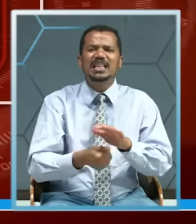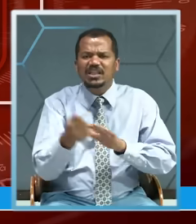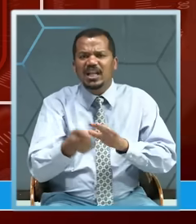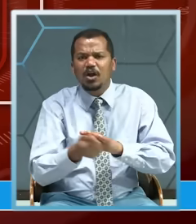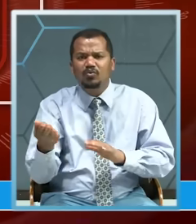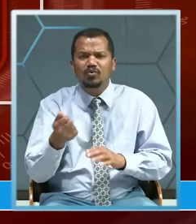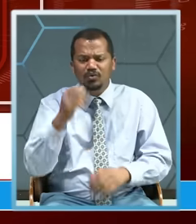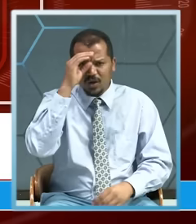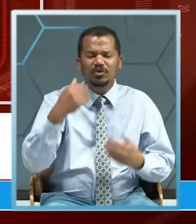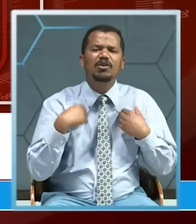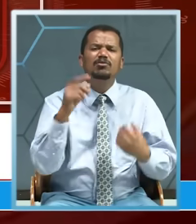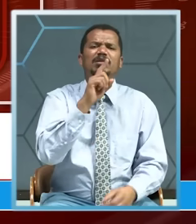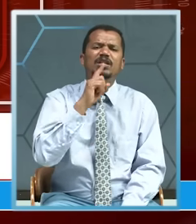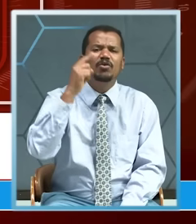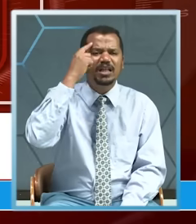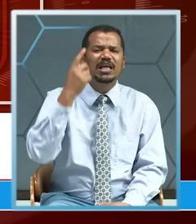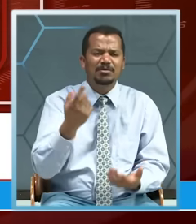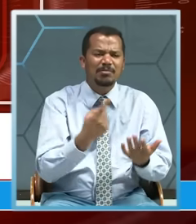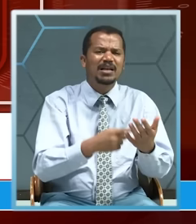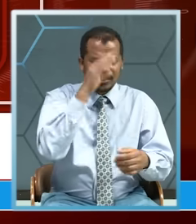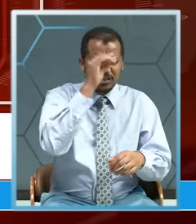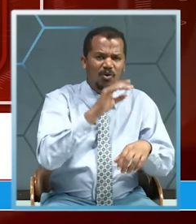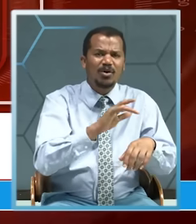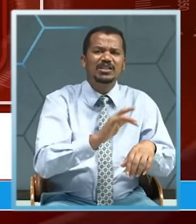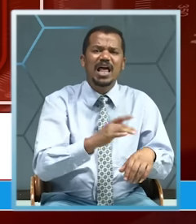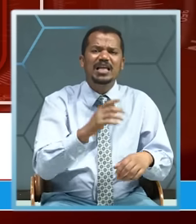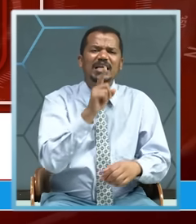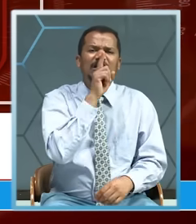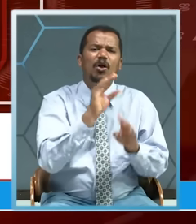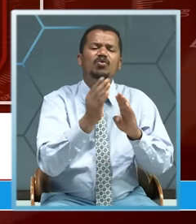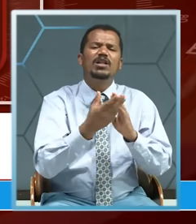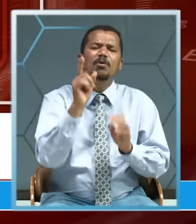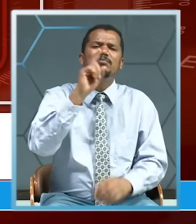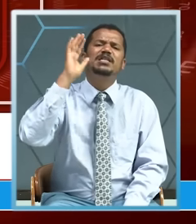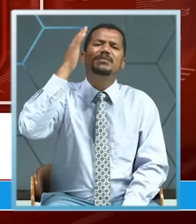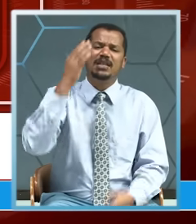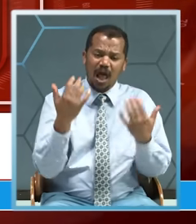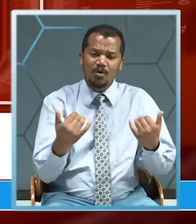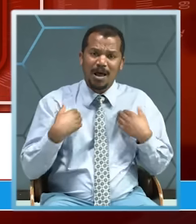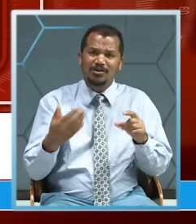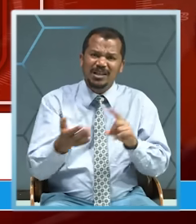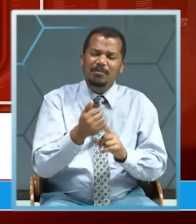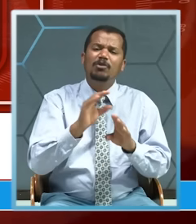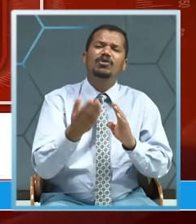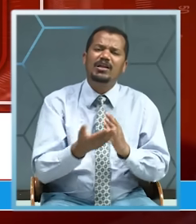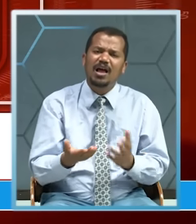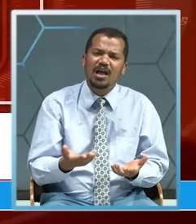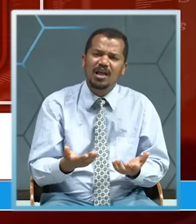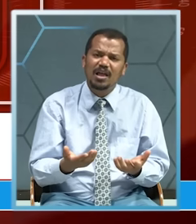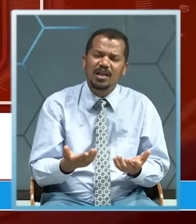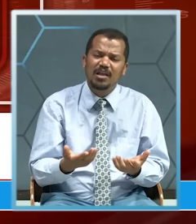የተሰደዱም ሰዎች አሉ። ምንድነው የታሰበ ያለው በእነዚህ ሰዎች ላይ የጸጥታ ሁኔታስ ምን ይመስላል አሁን ባለው ተጨባጭ ሁኔታ?